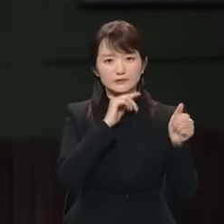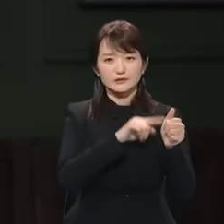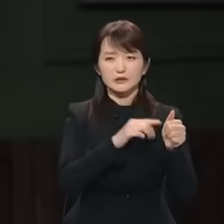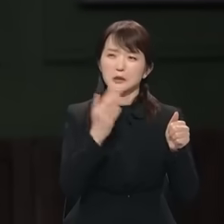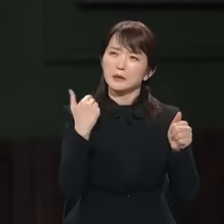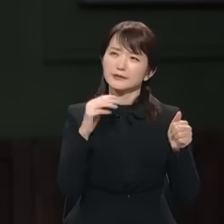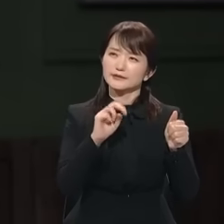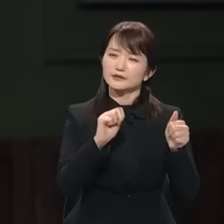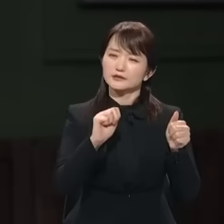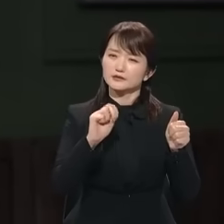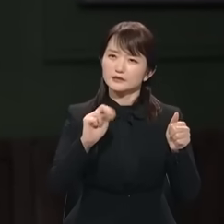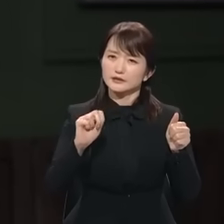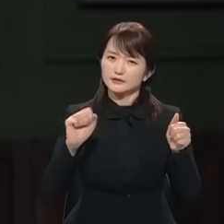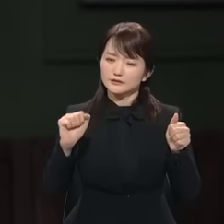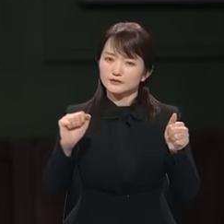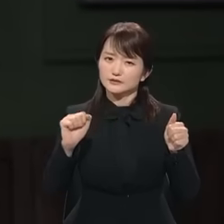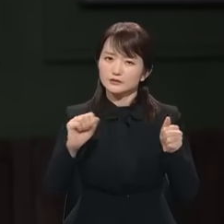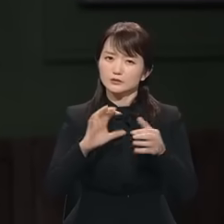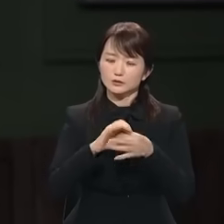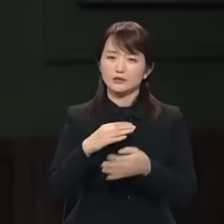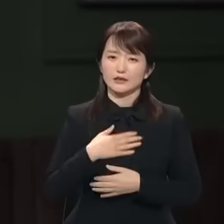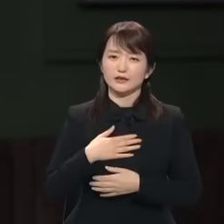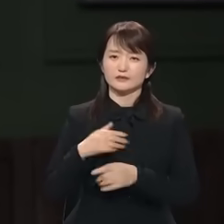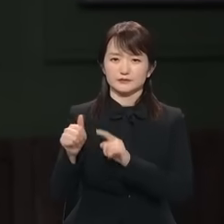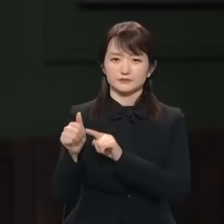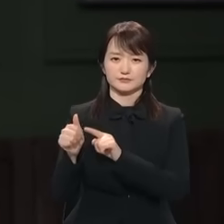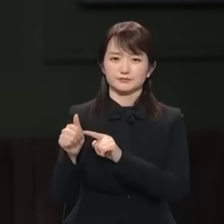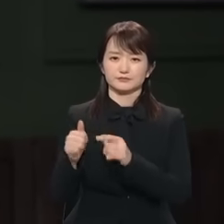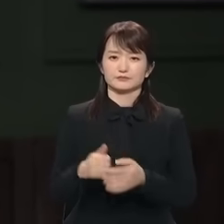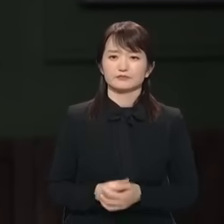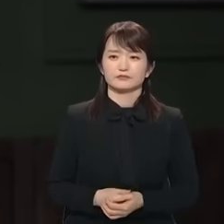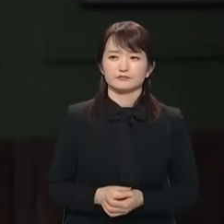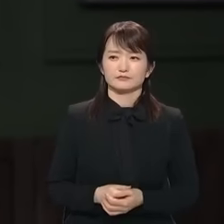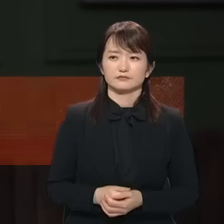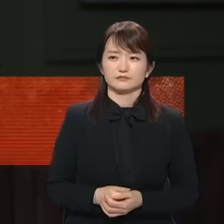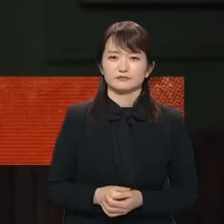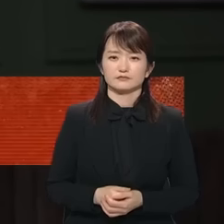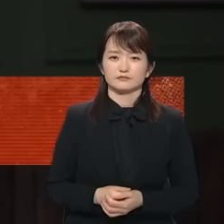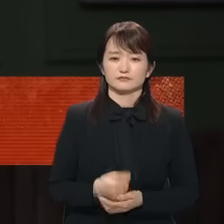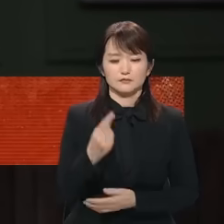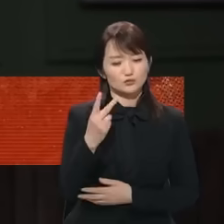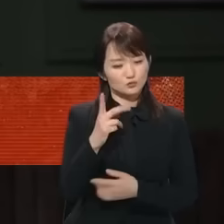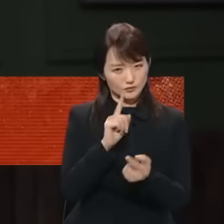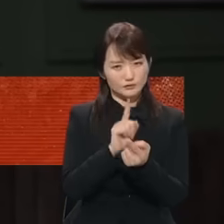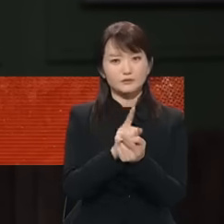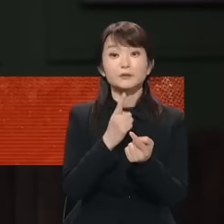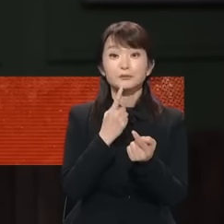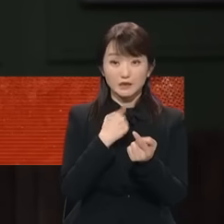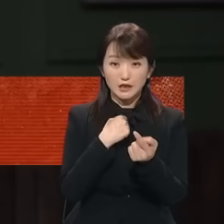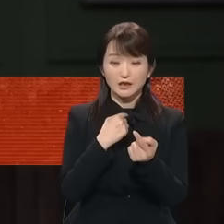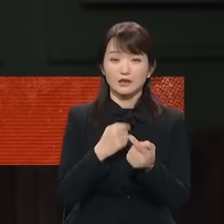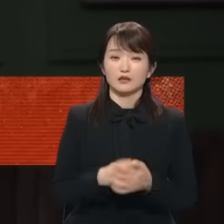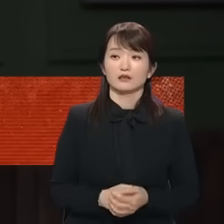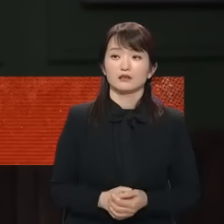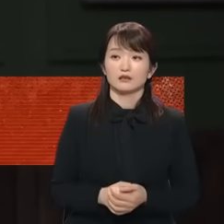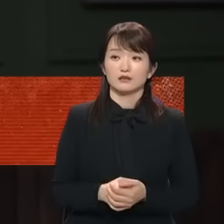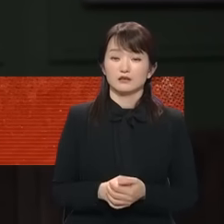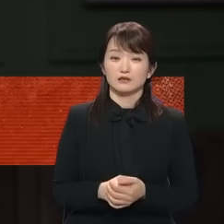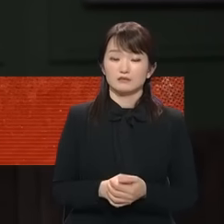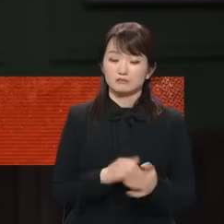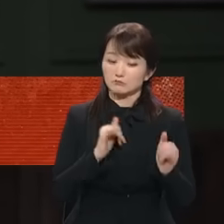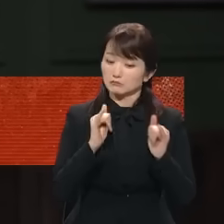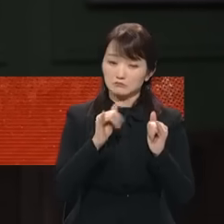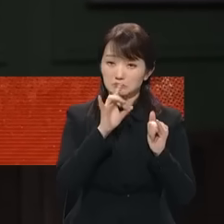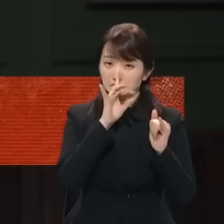통해서 알게 된 그 남성 또 다른 지인이 있었다고 합니다 그리고 뭐 실제로도 한두 차례 만났다고 하는데 그러다가 이내 연락이 잠시